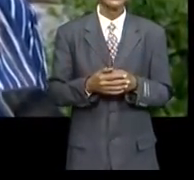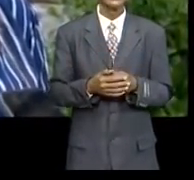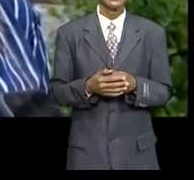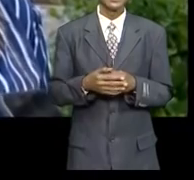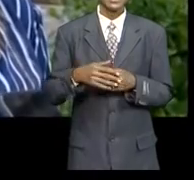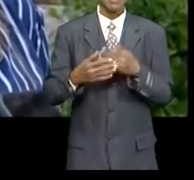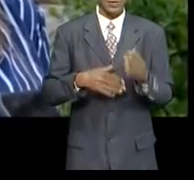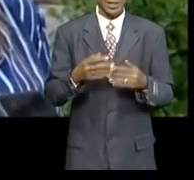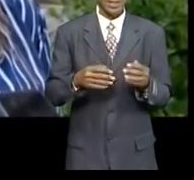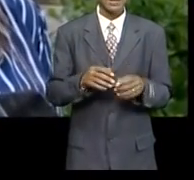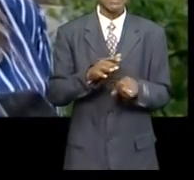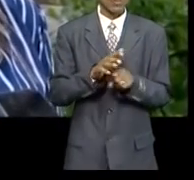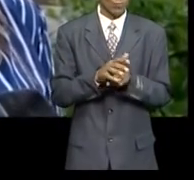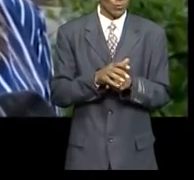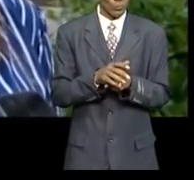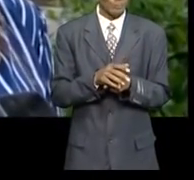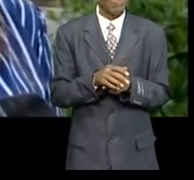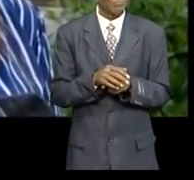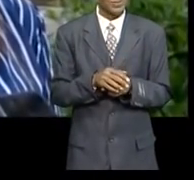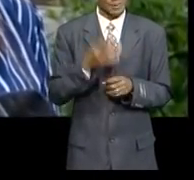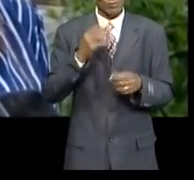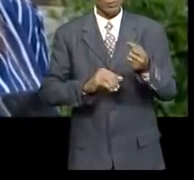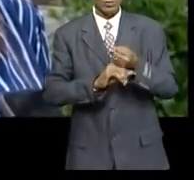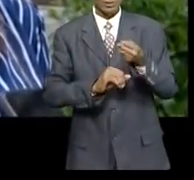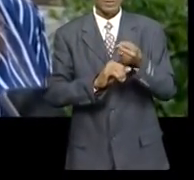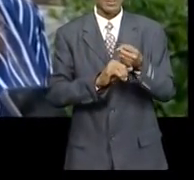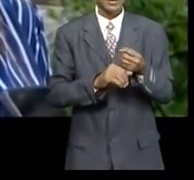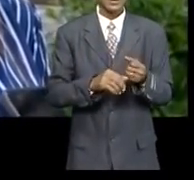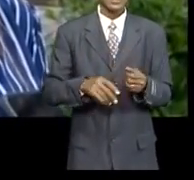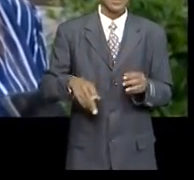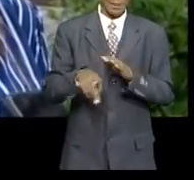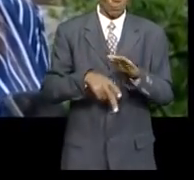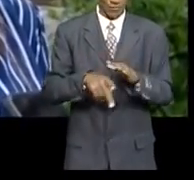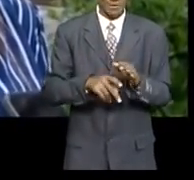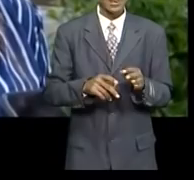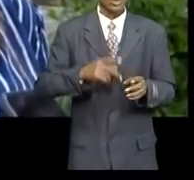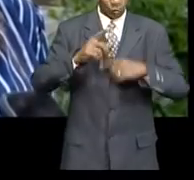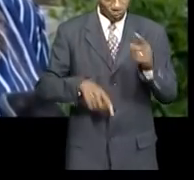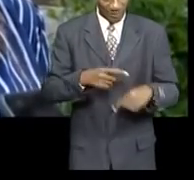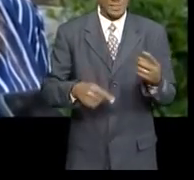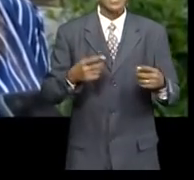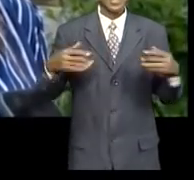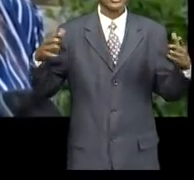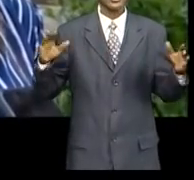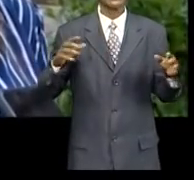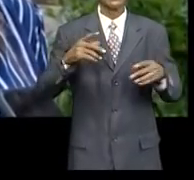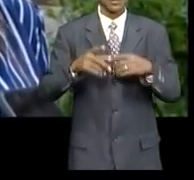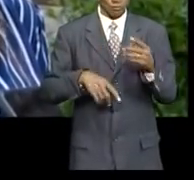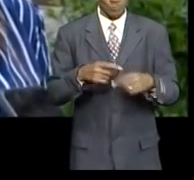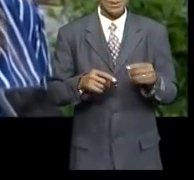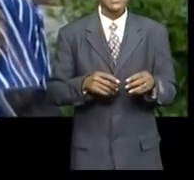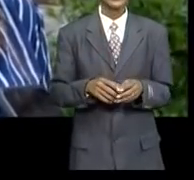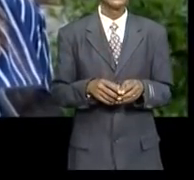nous relie et ainsi minimiser ce qui nous différencie. C'est un premier pas vers la résolution des conflits fonciers. Mais je suis sûre que dans un avenir très